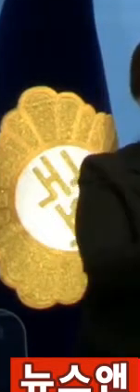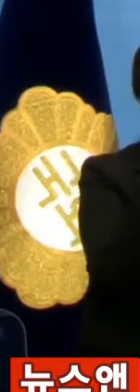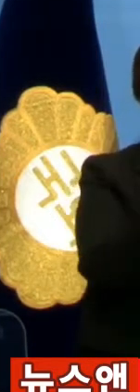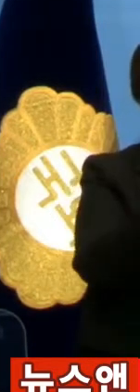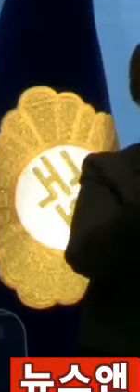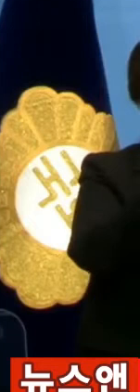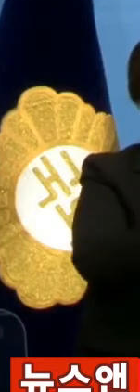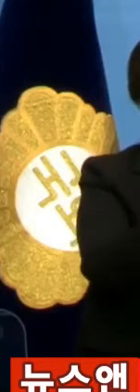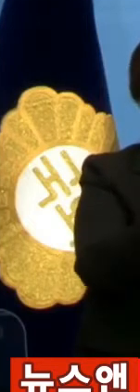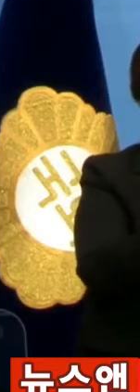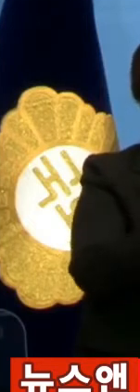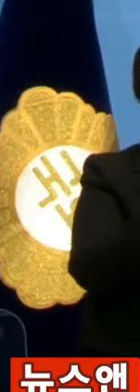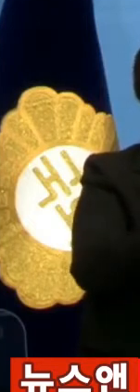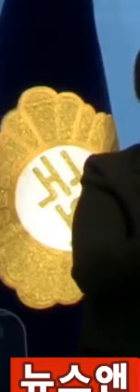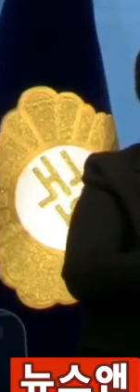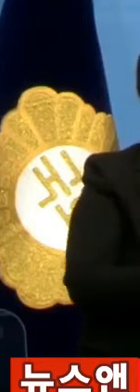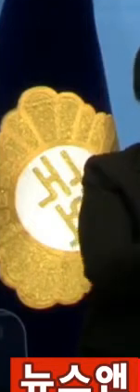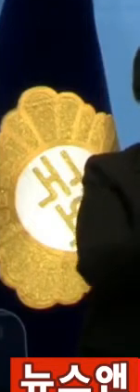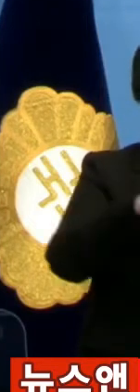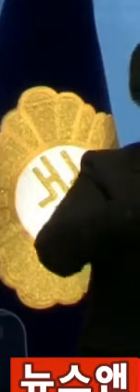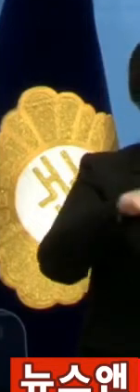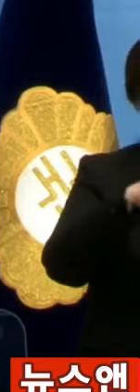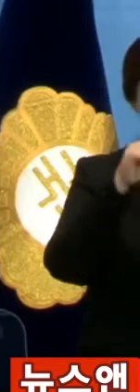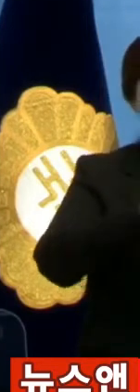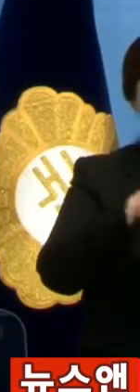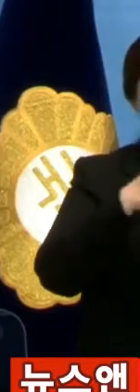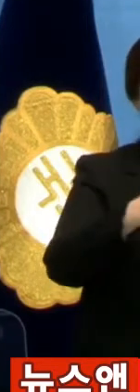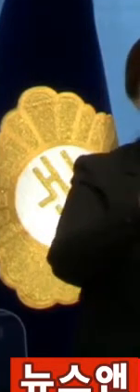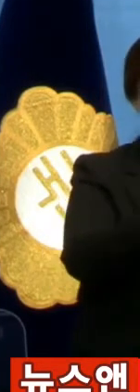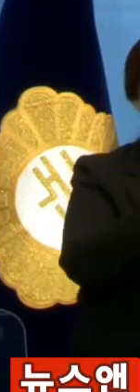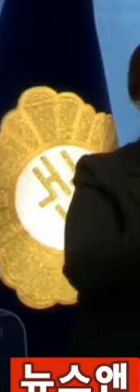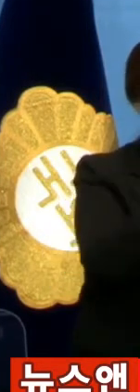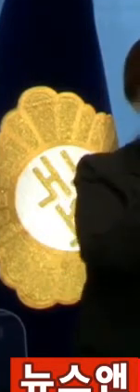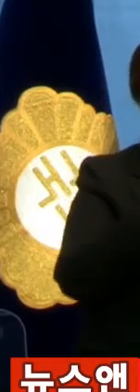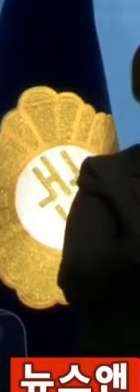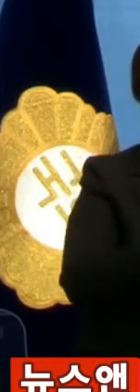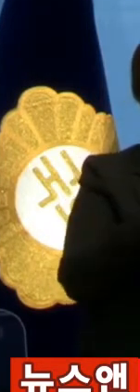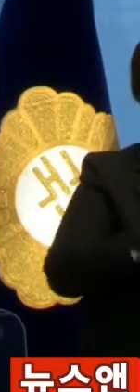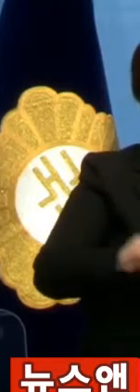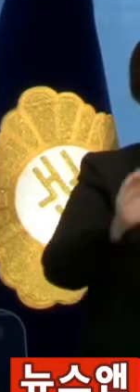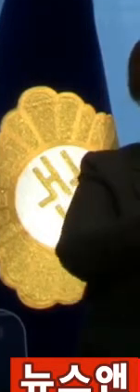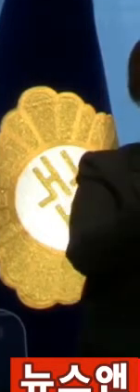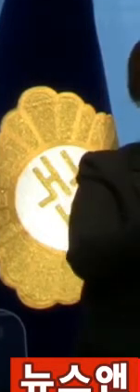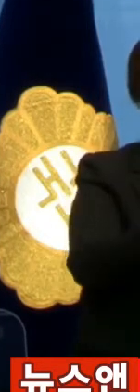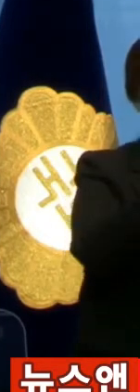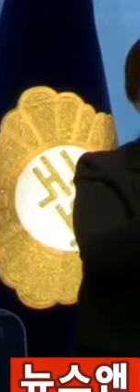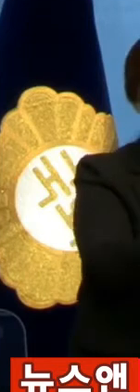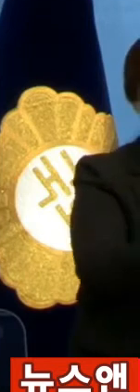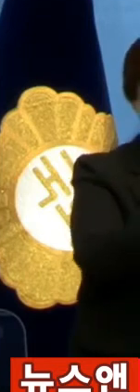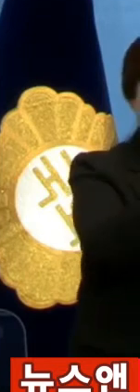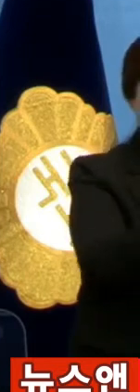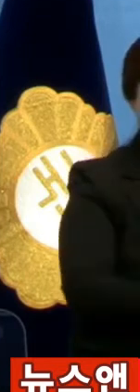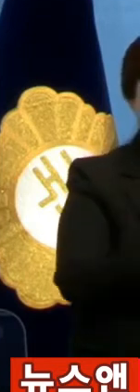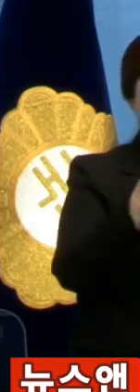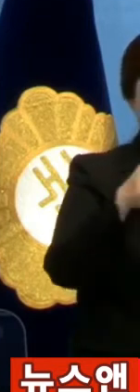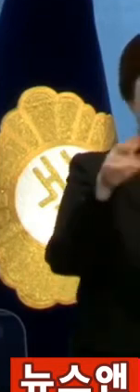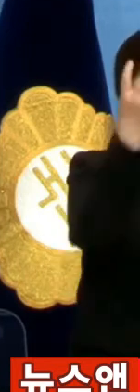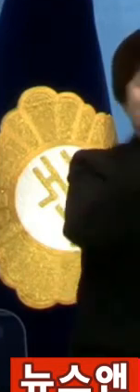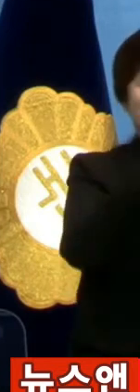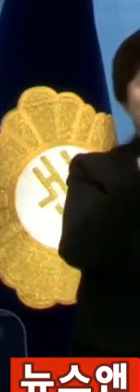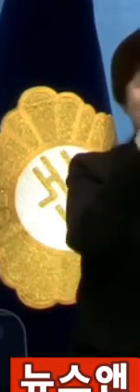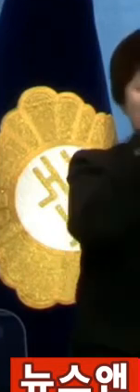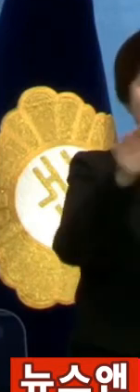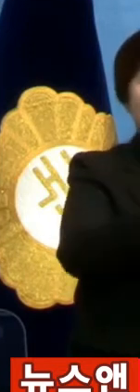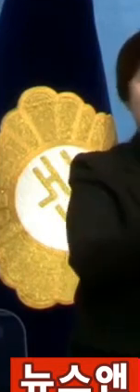정치적 목적에 휘둘리고 왜곡된 역사를 경험했습니다. 여기에 더해 현재 벌어지고 있는 검찰총장과